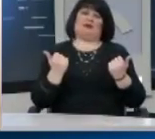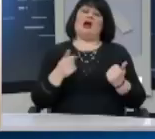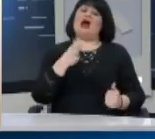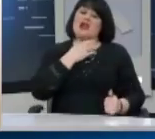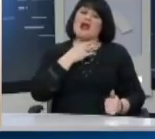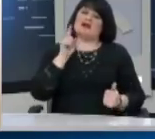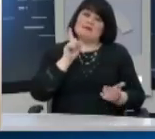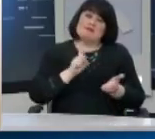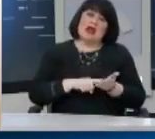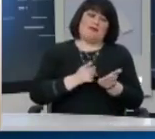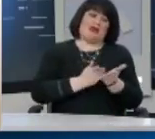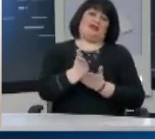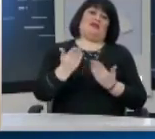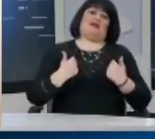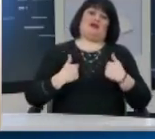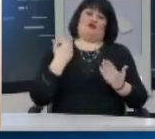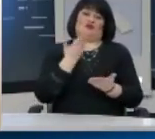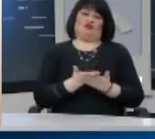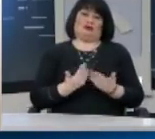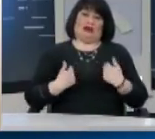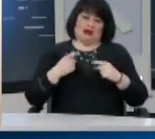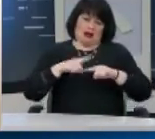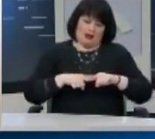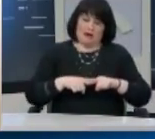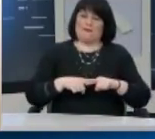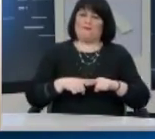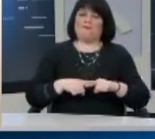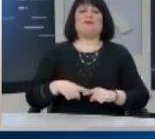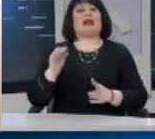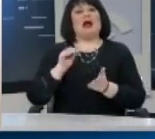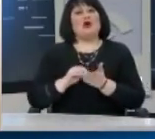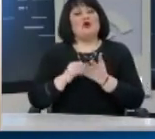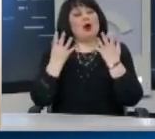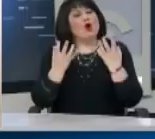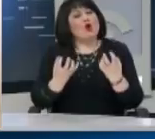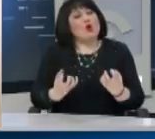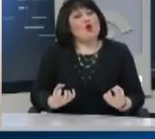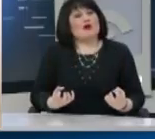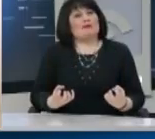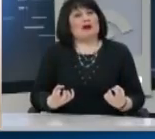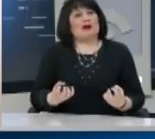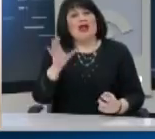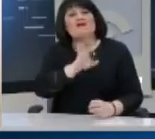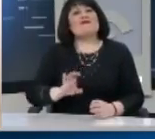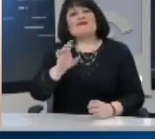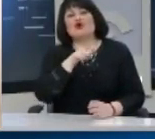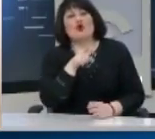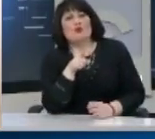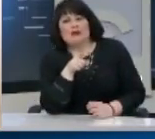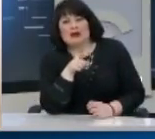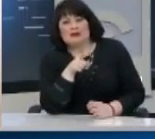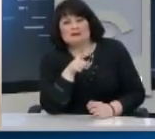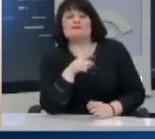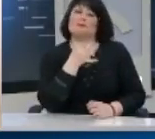δικαίωσης σε σχέση με αυτές τις απαιτήσεις τέλος είναι υπάρχει μία ωρίμανση σε κλίμακα ευρώπης και επ